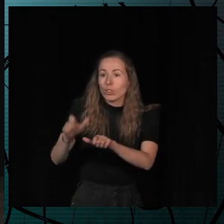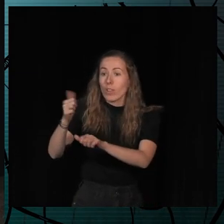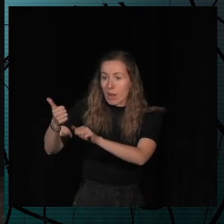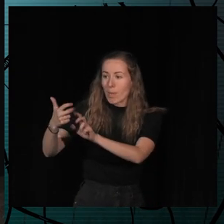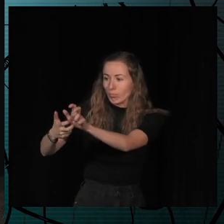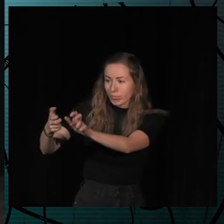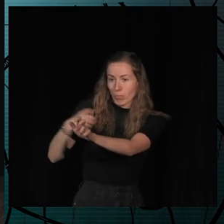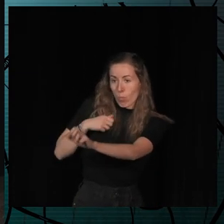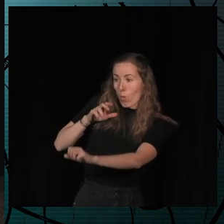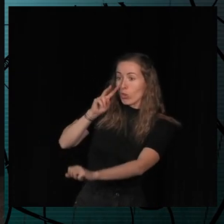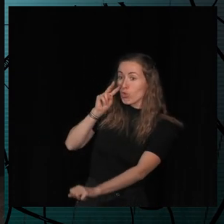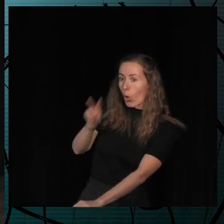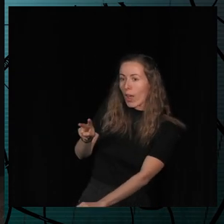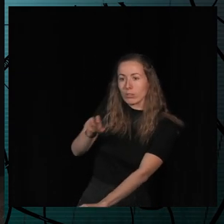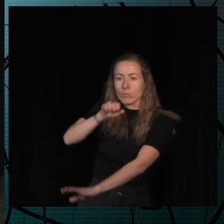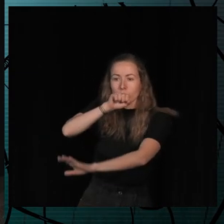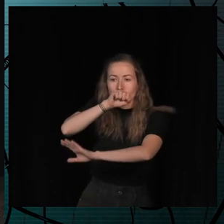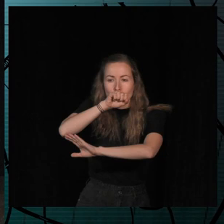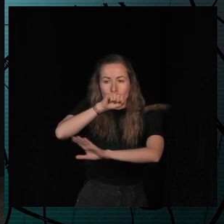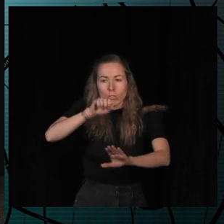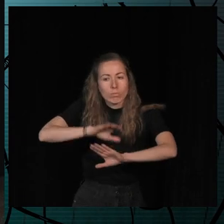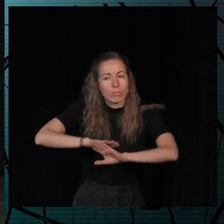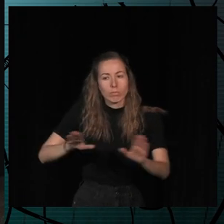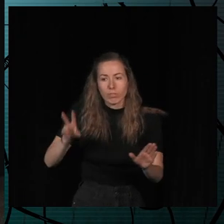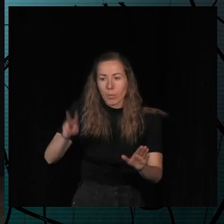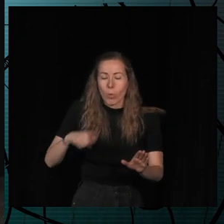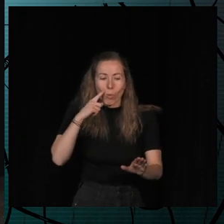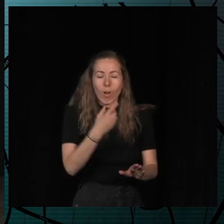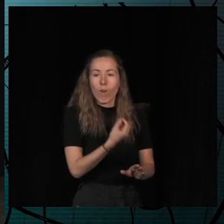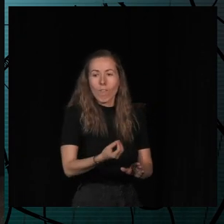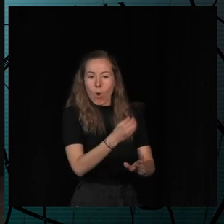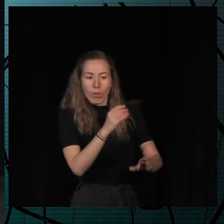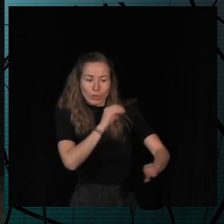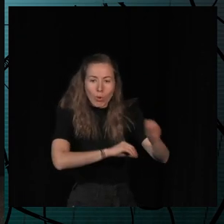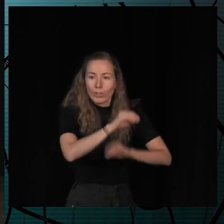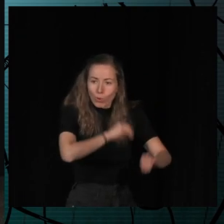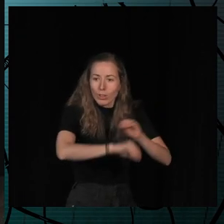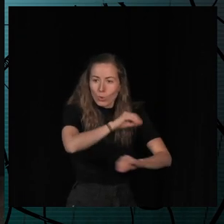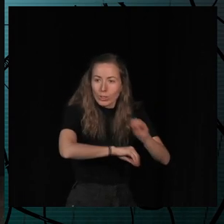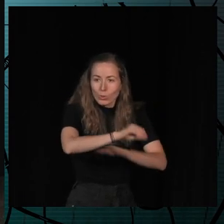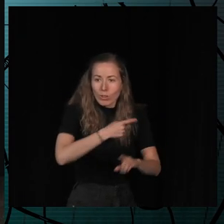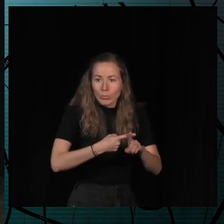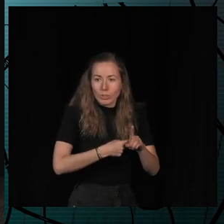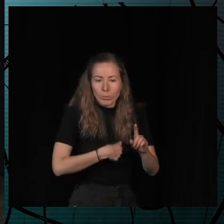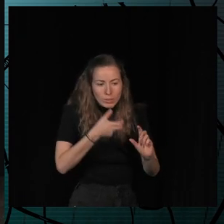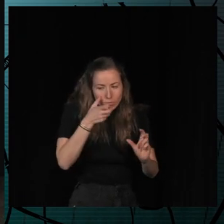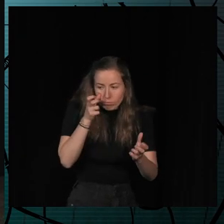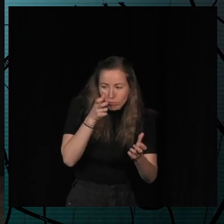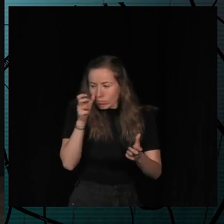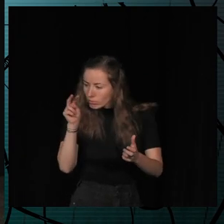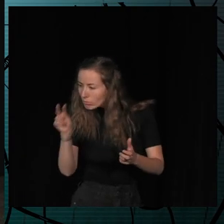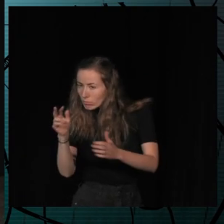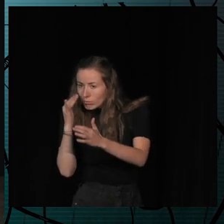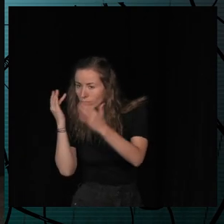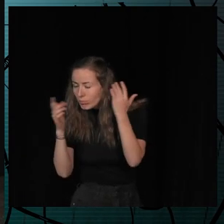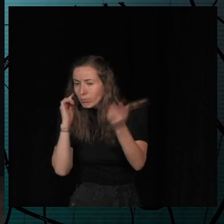regarde pas trop les jeux compétitif mais je trouve ça alors à force de soigner certains enfants qui jouent au jeux vidéo je commençais à les regarder peut-être que je